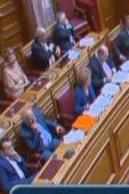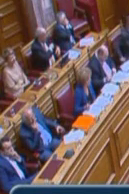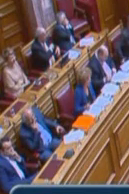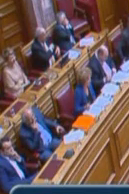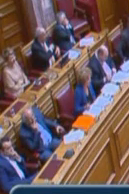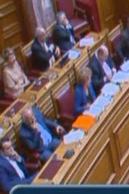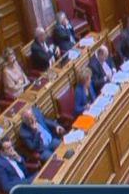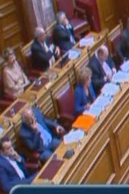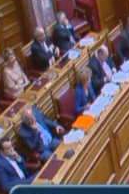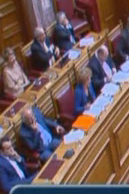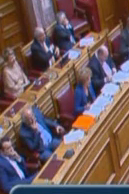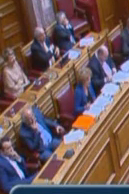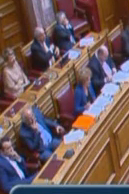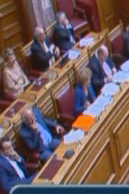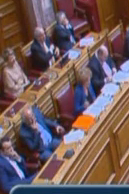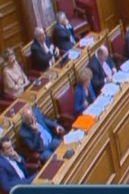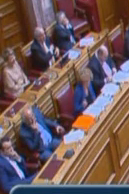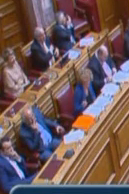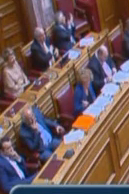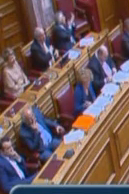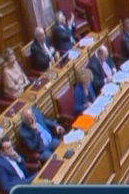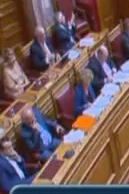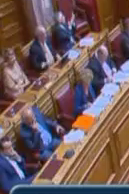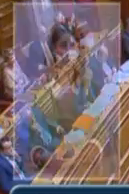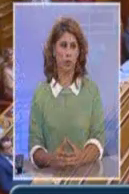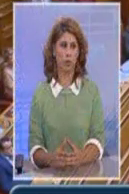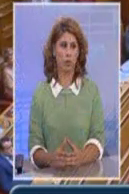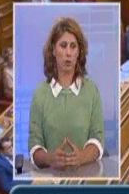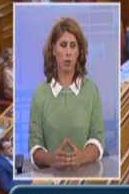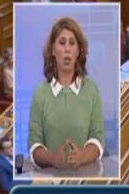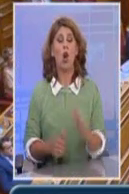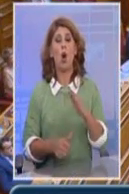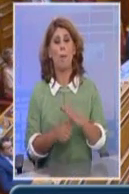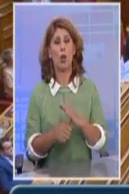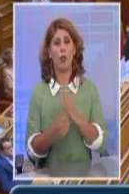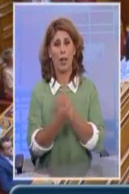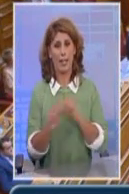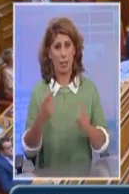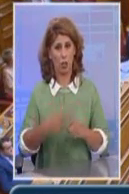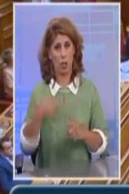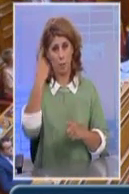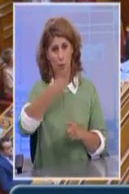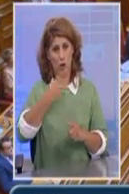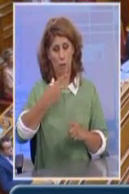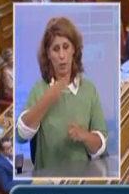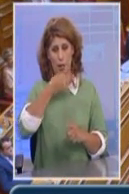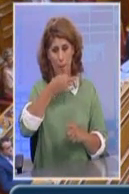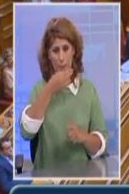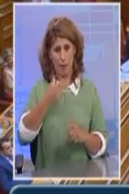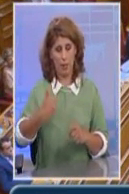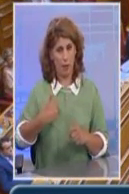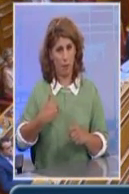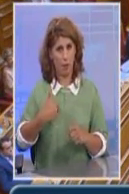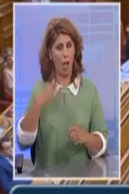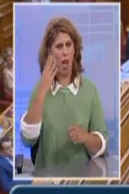Το λόγο προσωπικού έκανε μια συγκεκριμένη αναφορά ο πρόεδρος ανεξάρτητων Ελλήνων, ακολουθώντας διαρροές